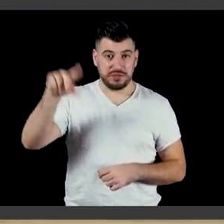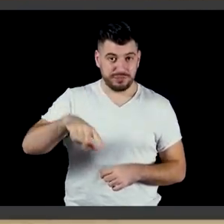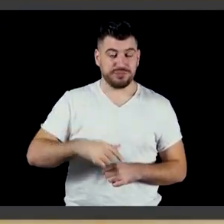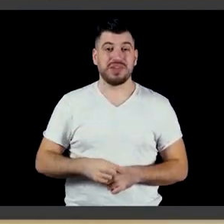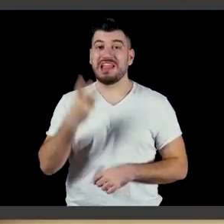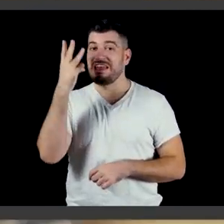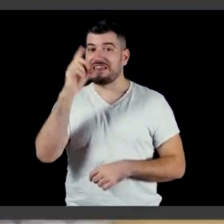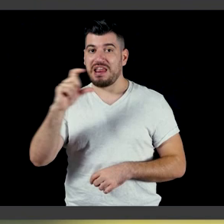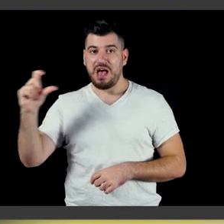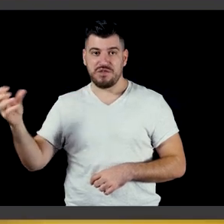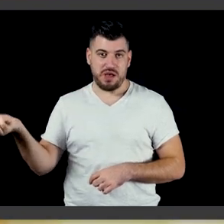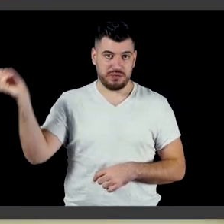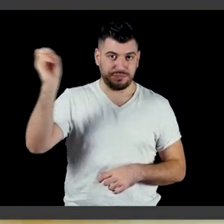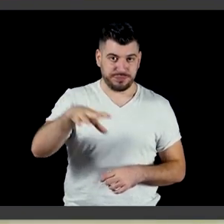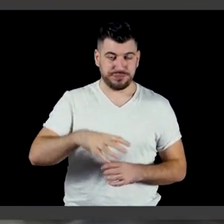προσθέτω τα 3 αυγά